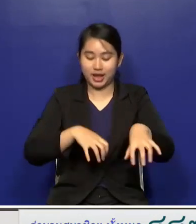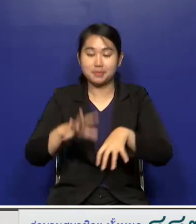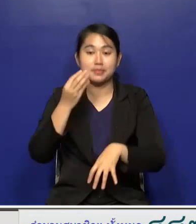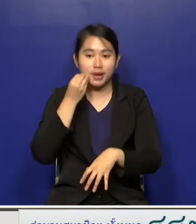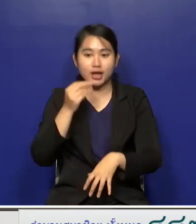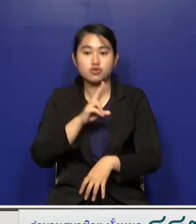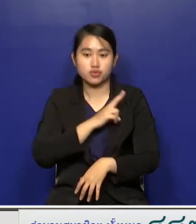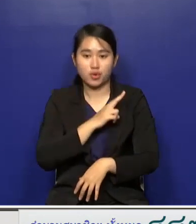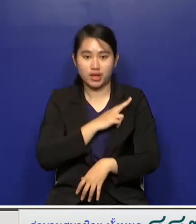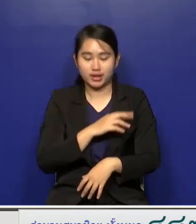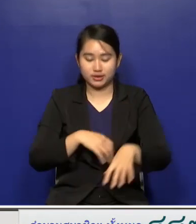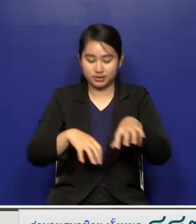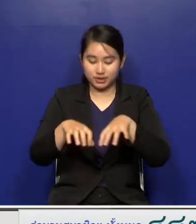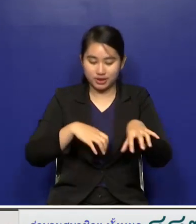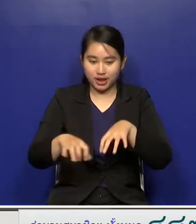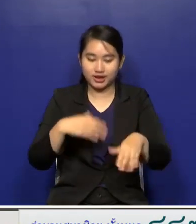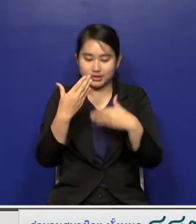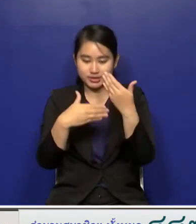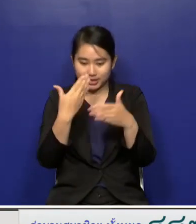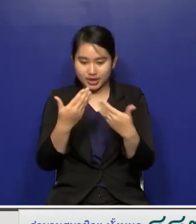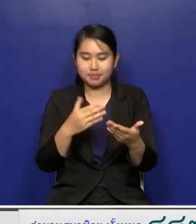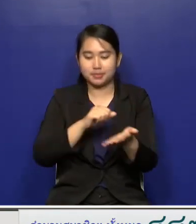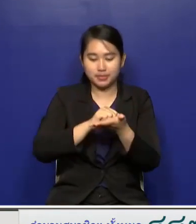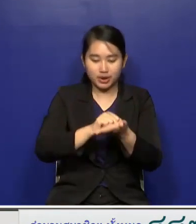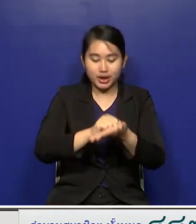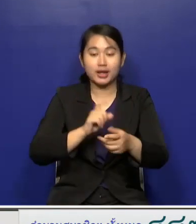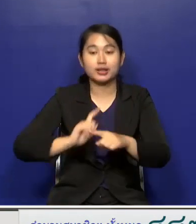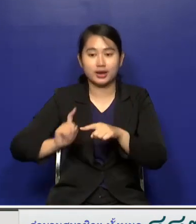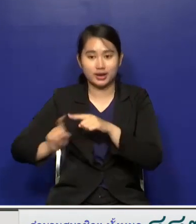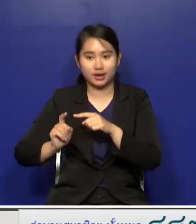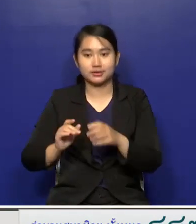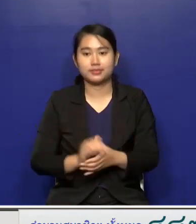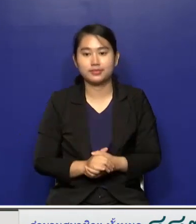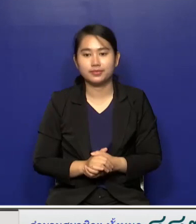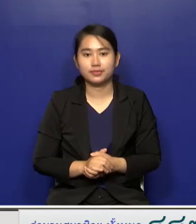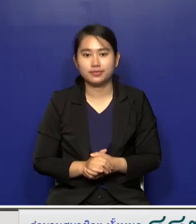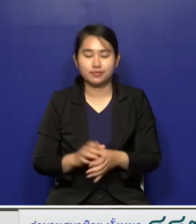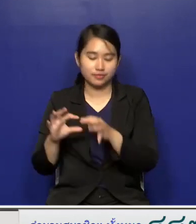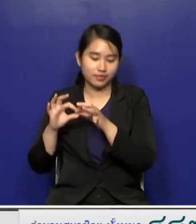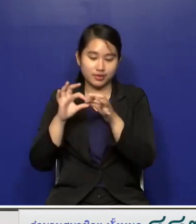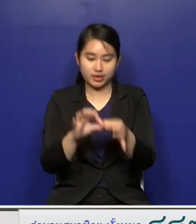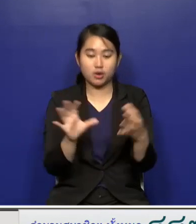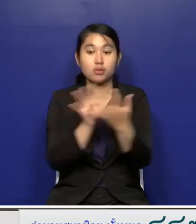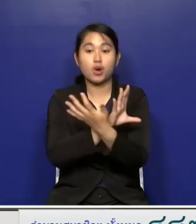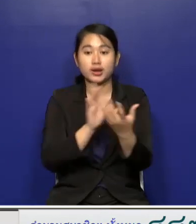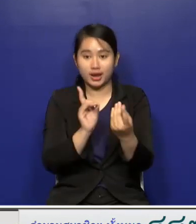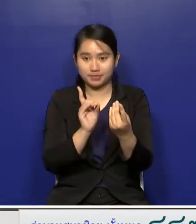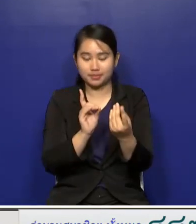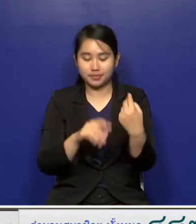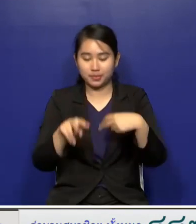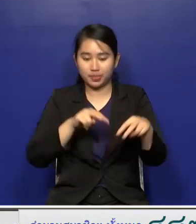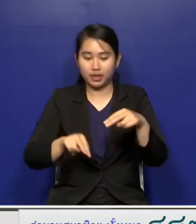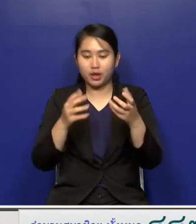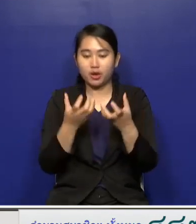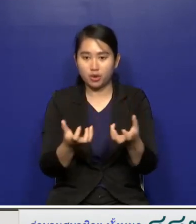องมีความใส่ใจในกิจกรรมสาธารณะของตนเองสืบทอดวัฒนธรรมรักษามรด